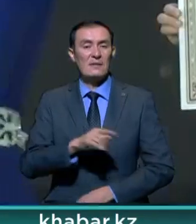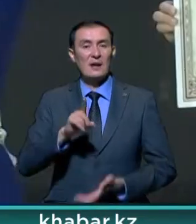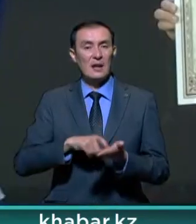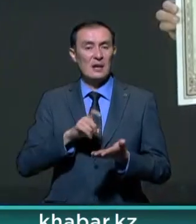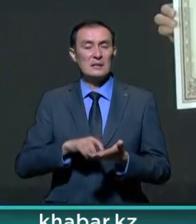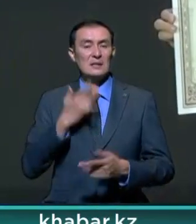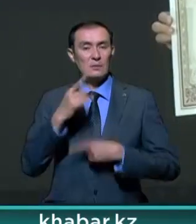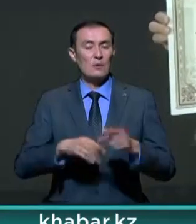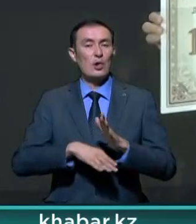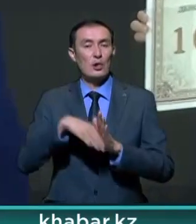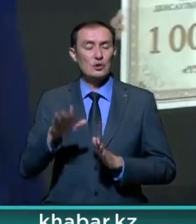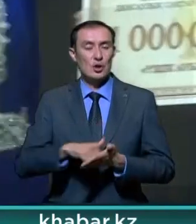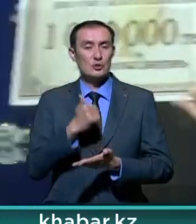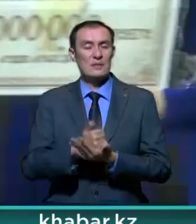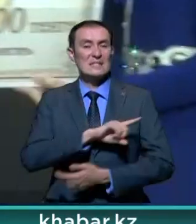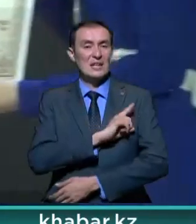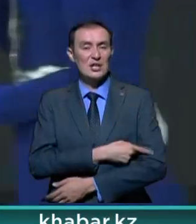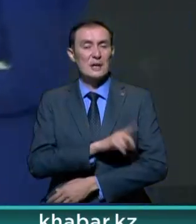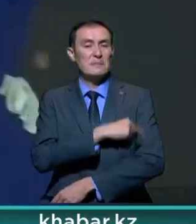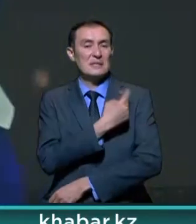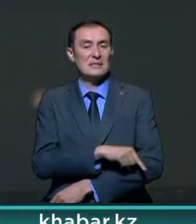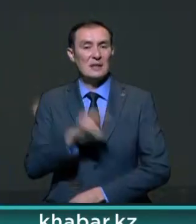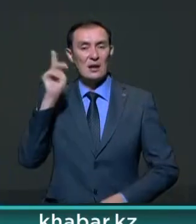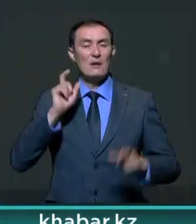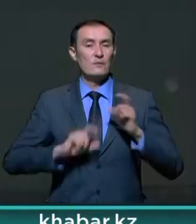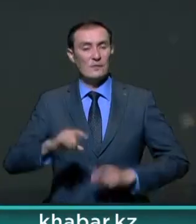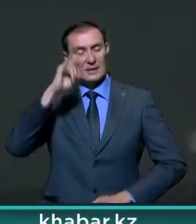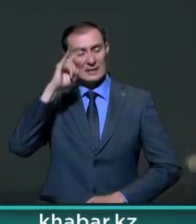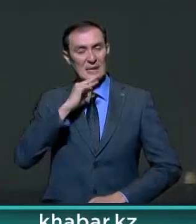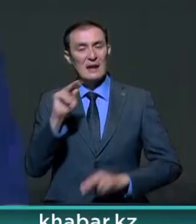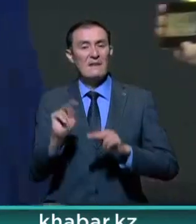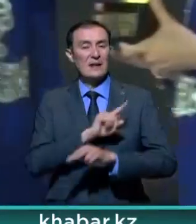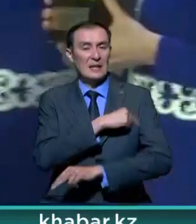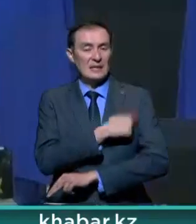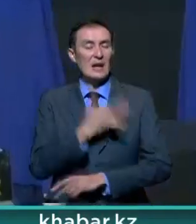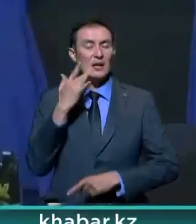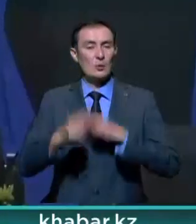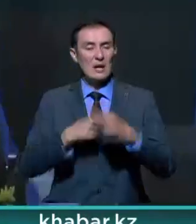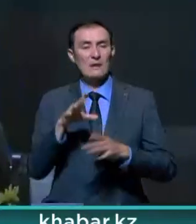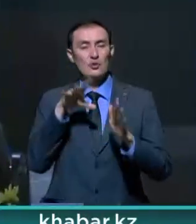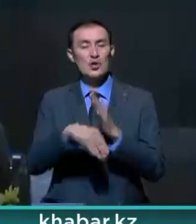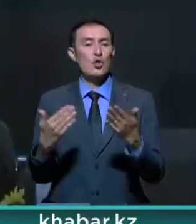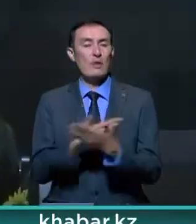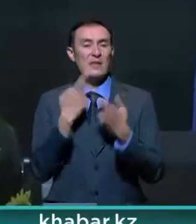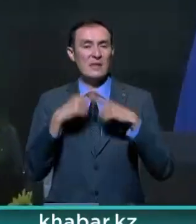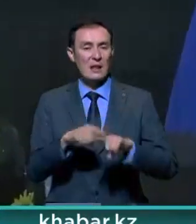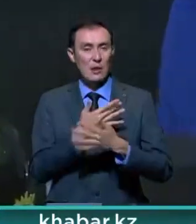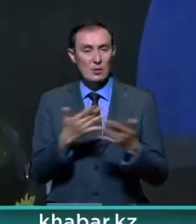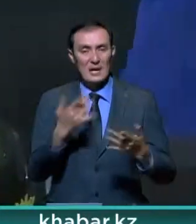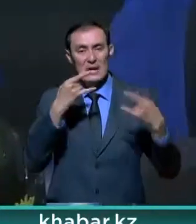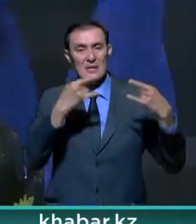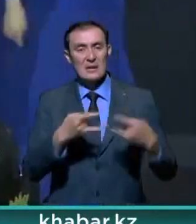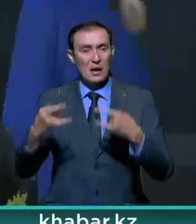Ее неизменная база – один из сильнейших медицинских вузов Казахстана. В клиниках региона регулярно внедряют передовые технологии